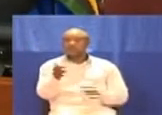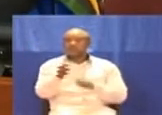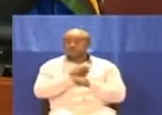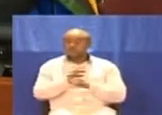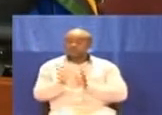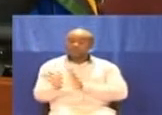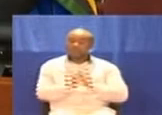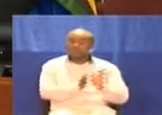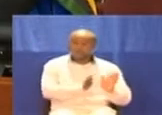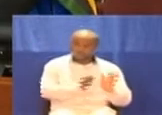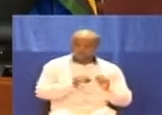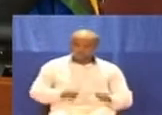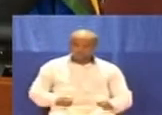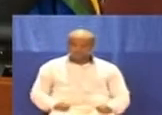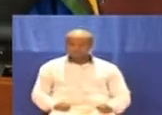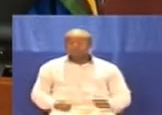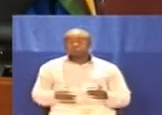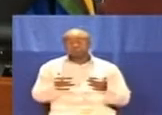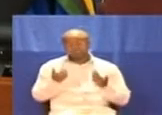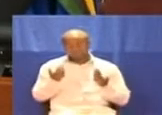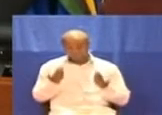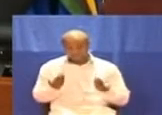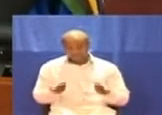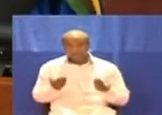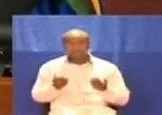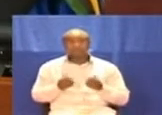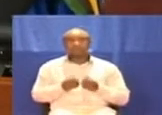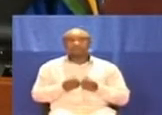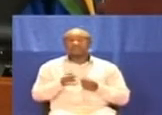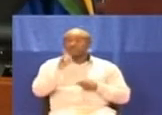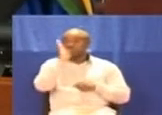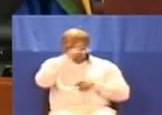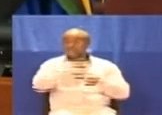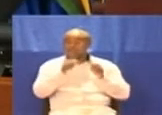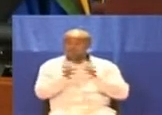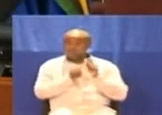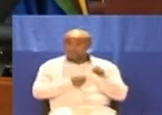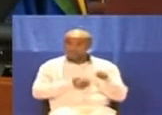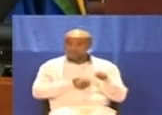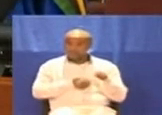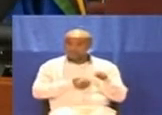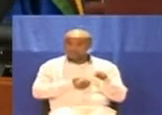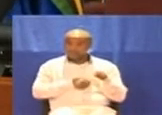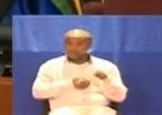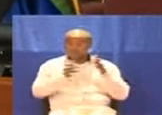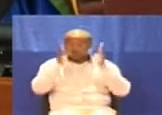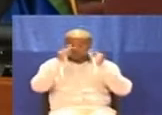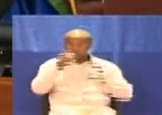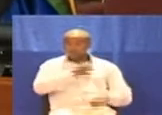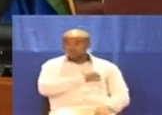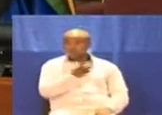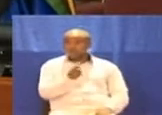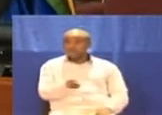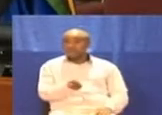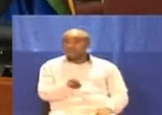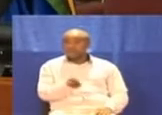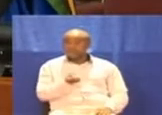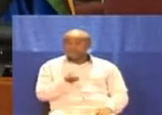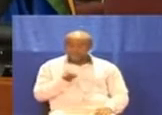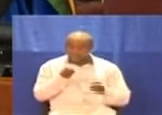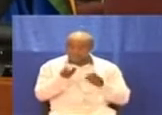mipango ya nchi, na saa 10 jioni Mheshimiwa Waziri wa Fedha atatoa hotuba.